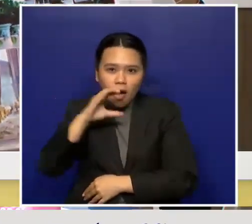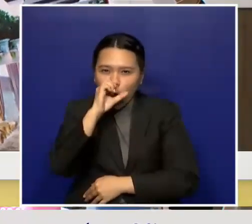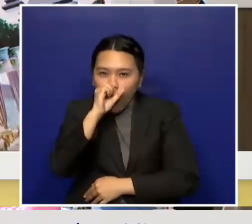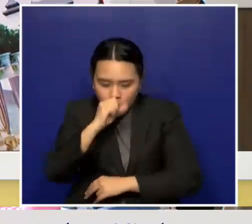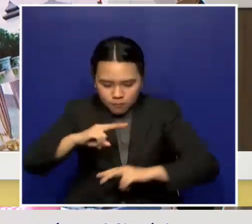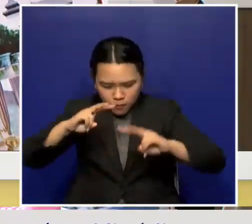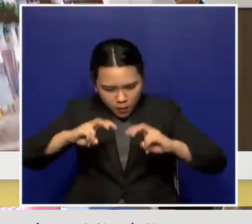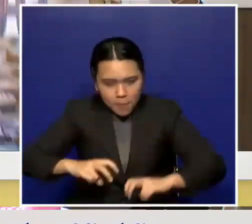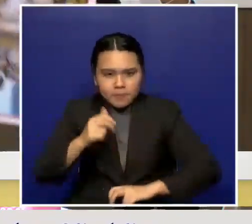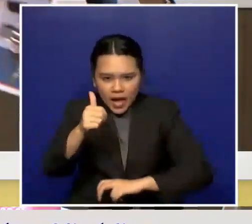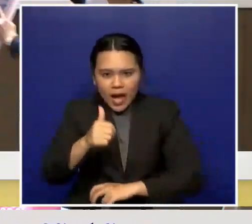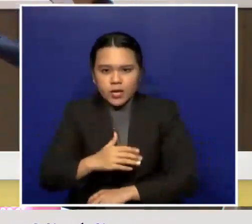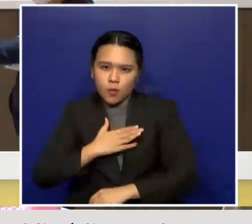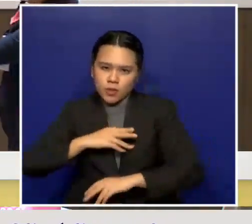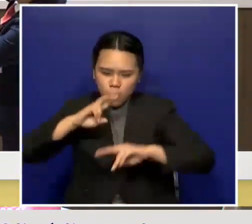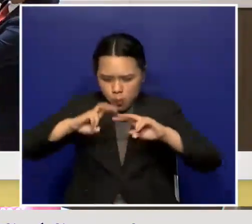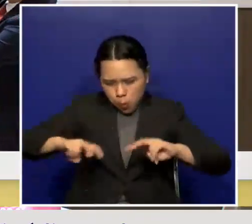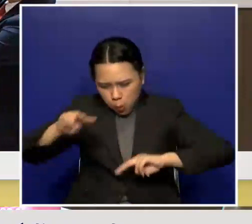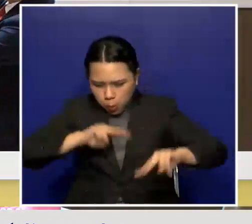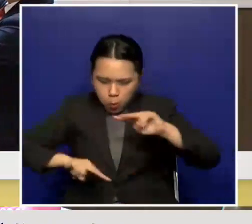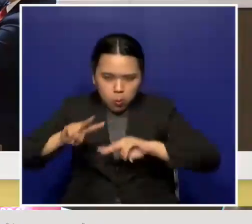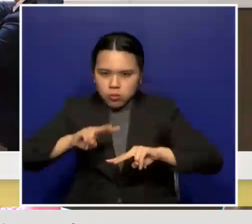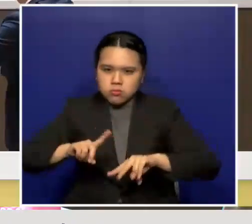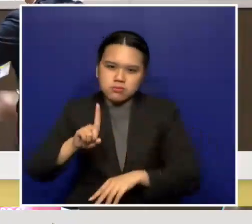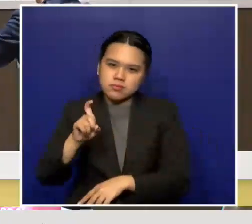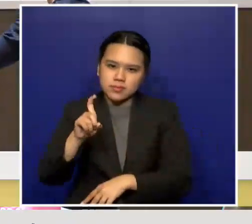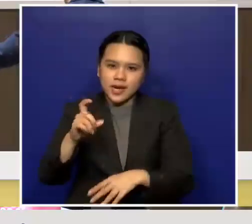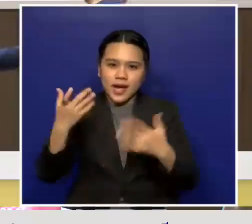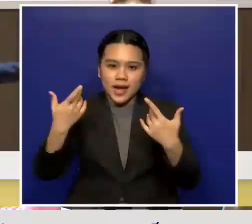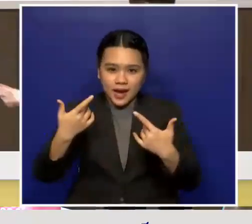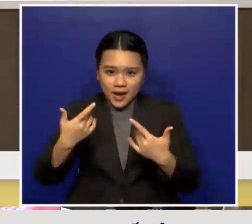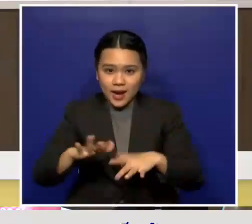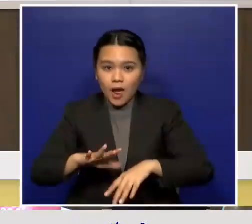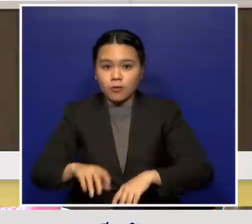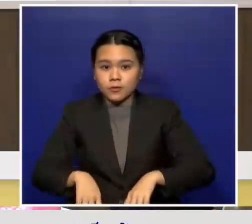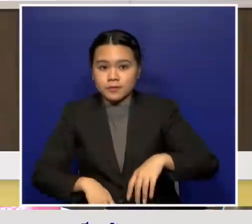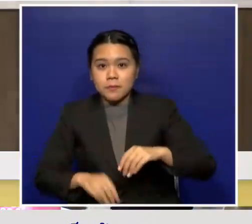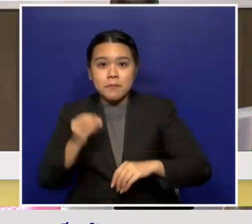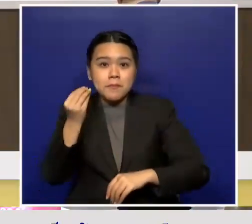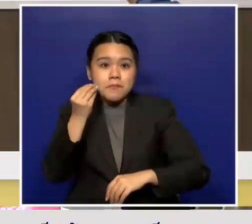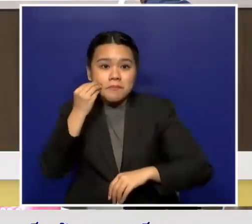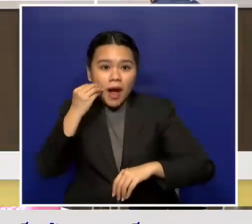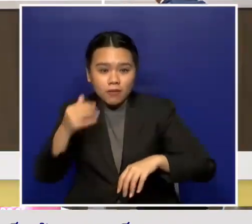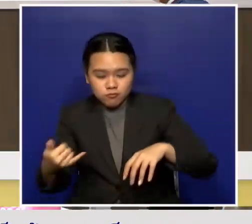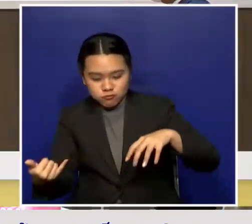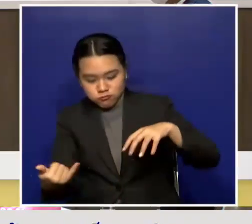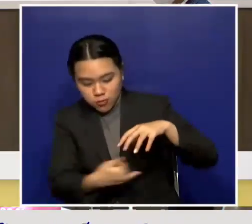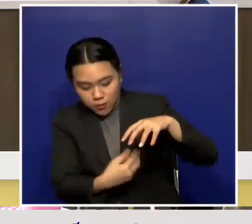บที่สุดแล้วยังไม่ได้เลยเห็นไหมครับดูภายในสิครับว่าโออาระโหฐานขนาดไหนเนี่ย ท่านประธ